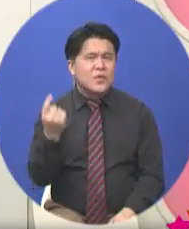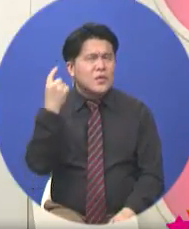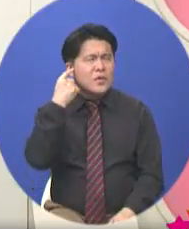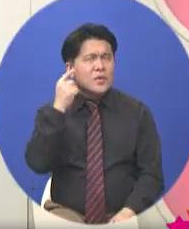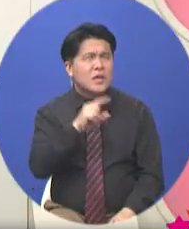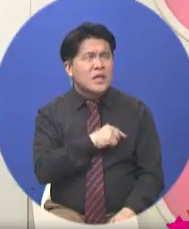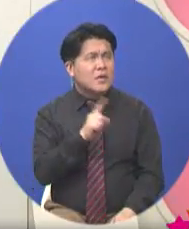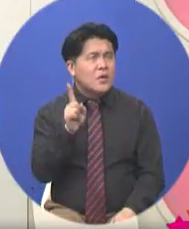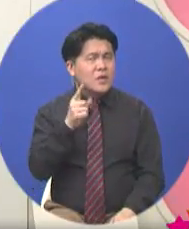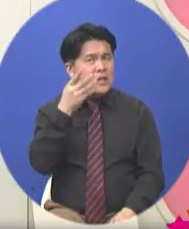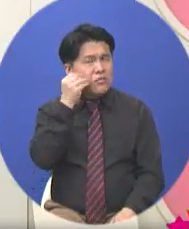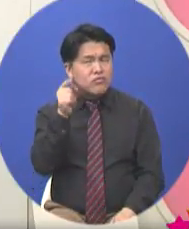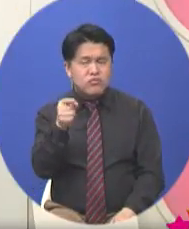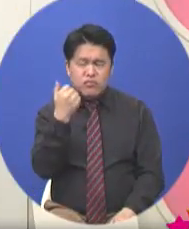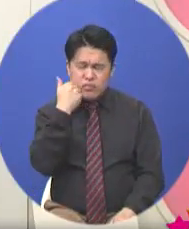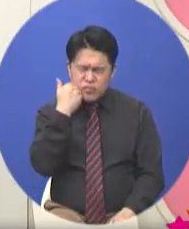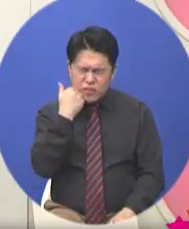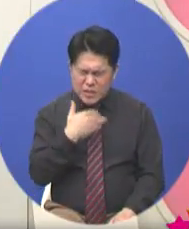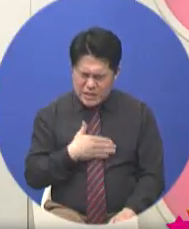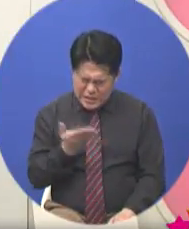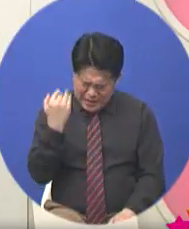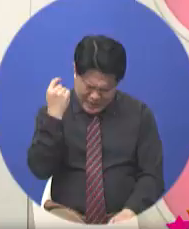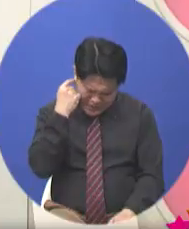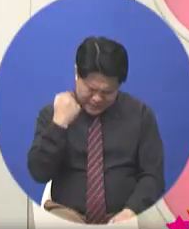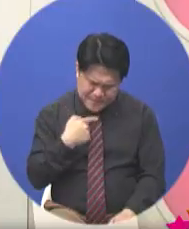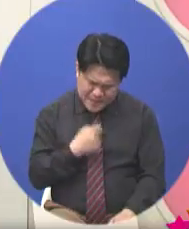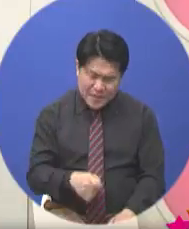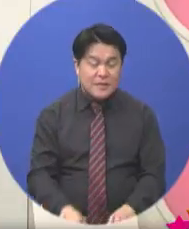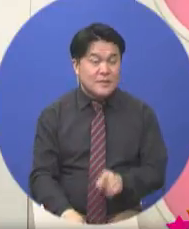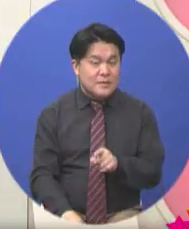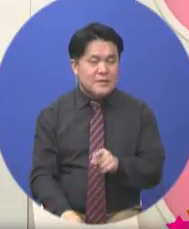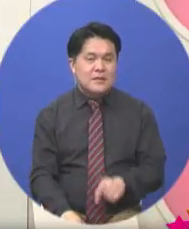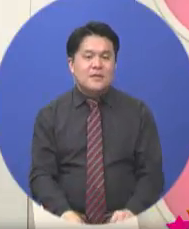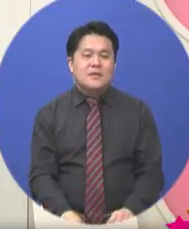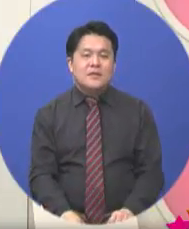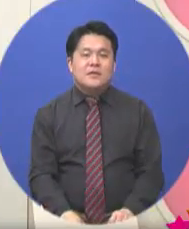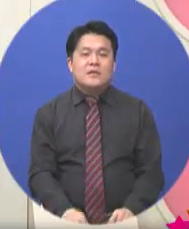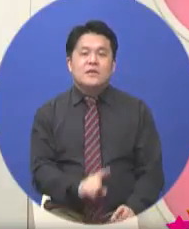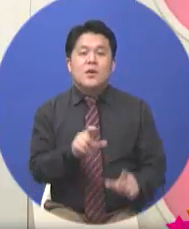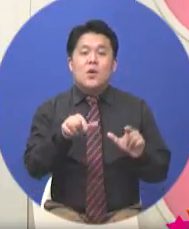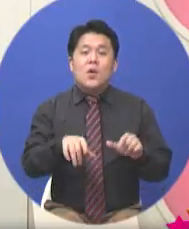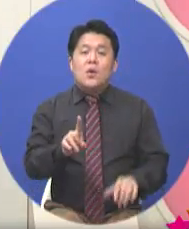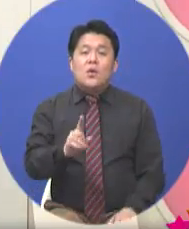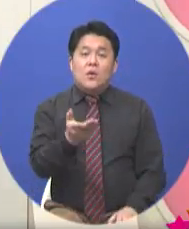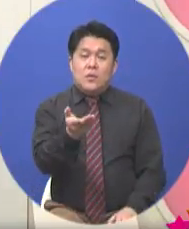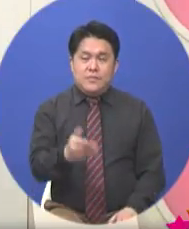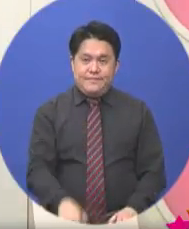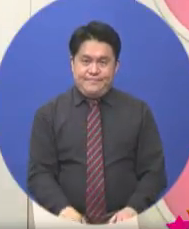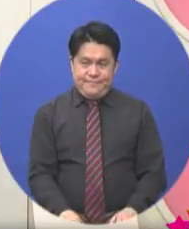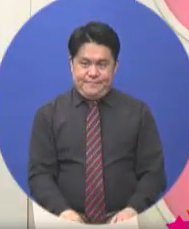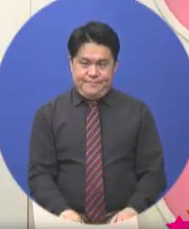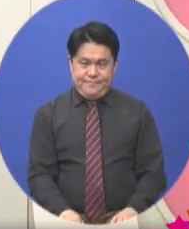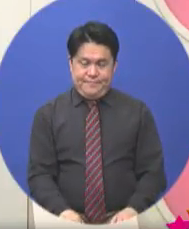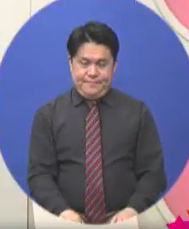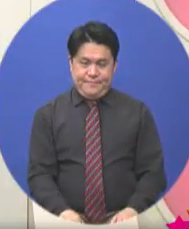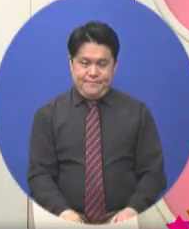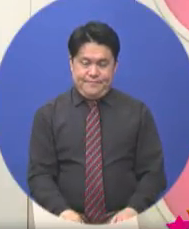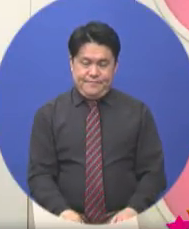익은 이름이고 귀에 익은 목소리예요. 네. 네. 어디서 전화 주셨을까요? 네,